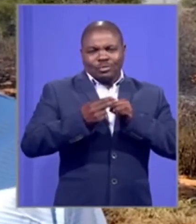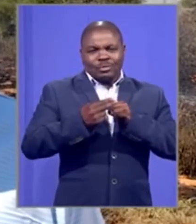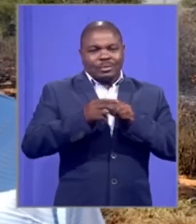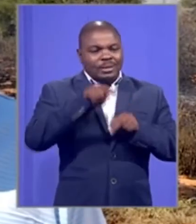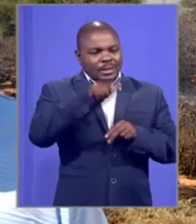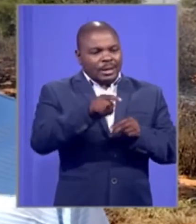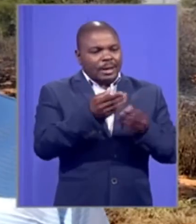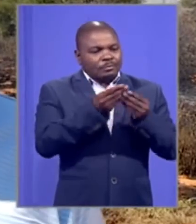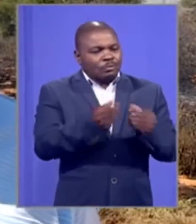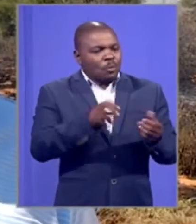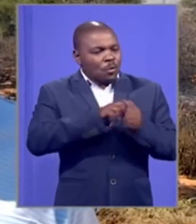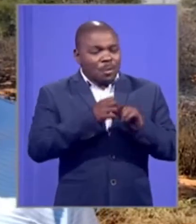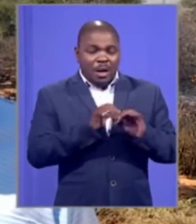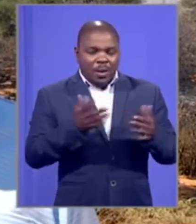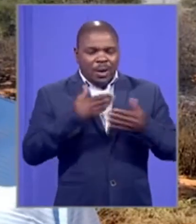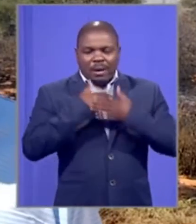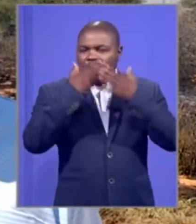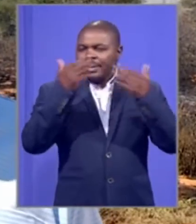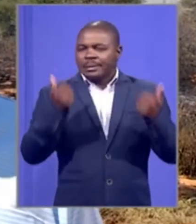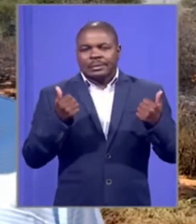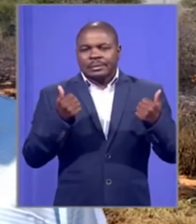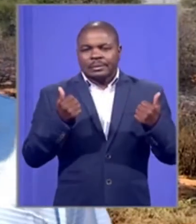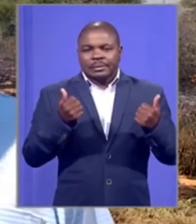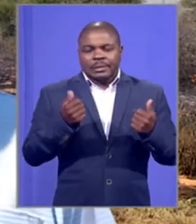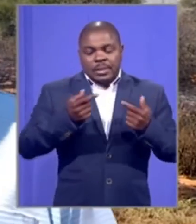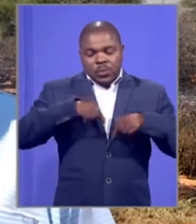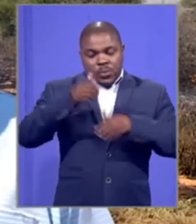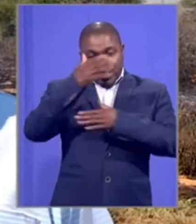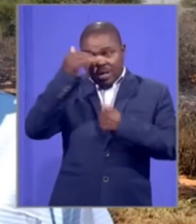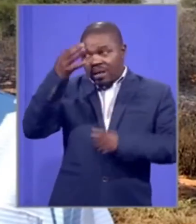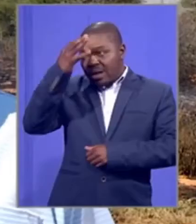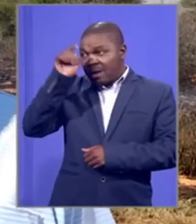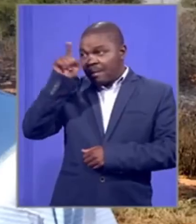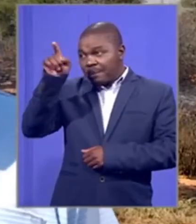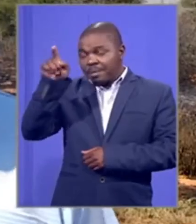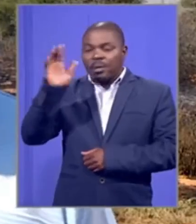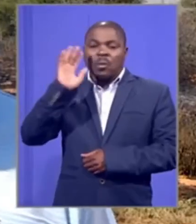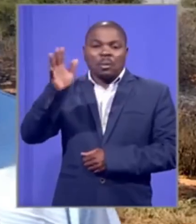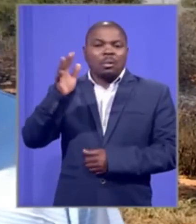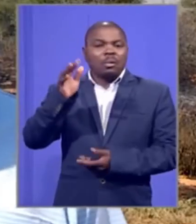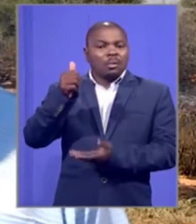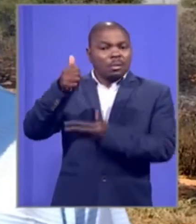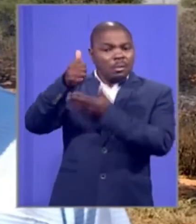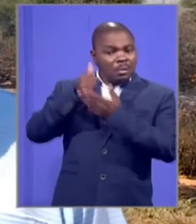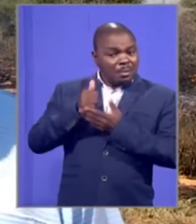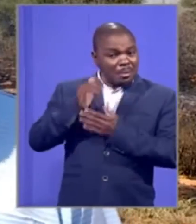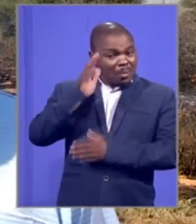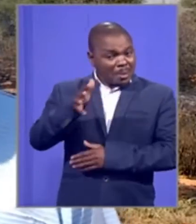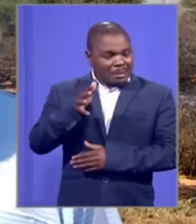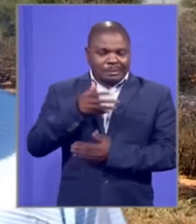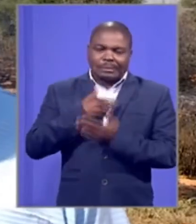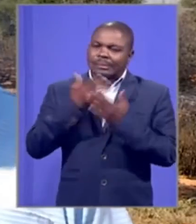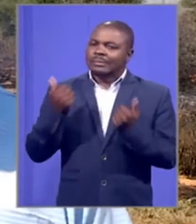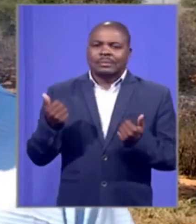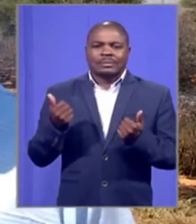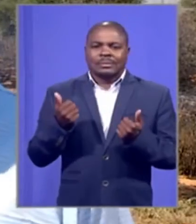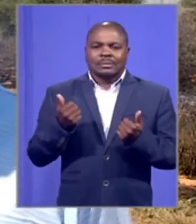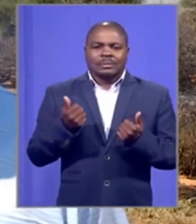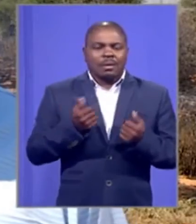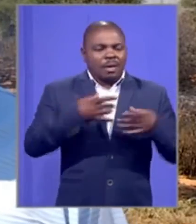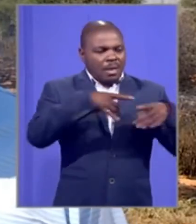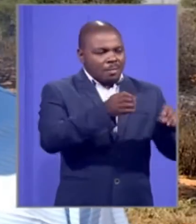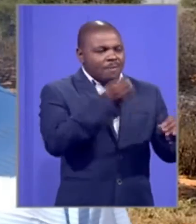a go hela jang le hediwa ke eng ga re itse ra puso e ka nna le gone go ka tla gore thusa ka dijo